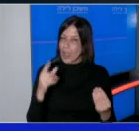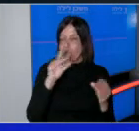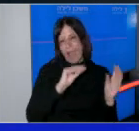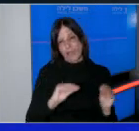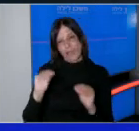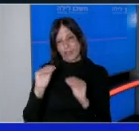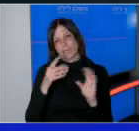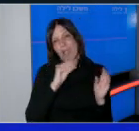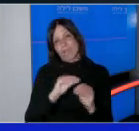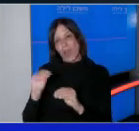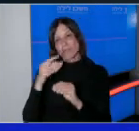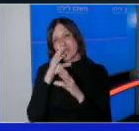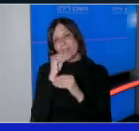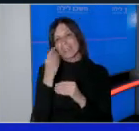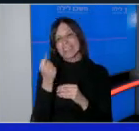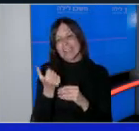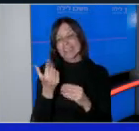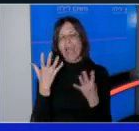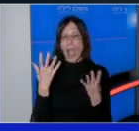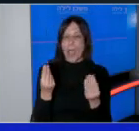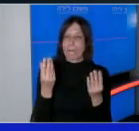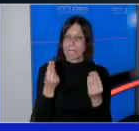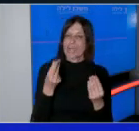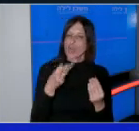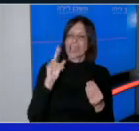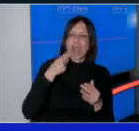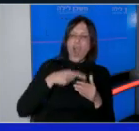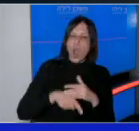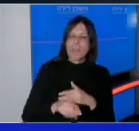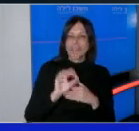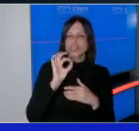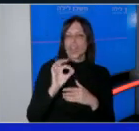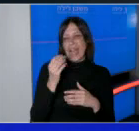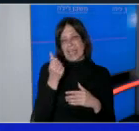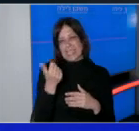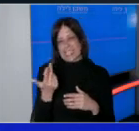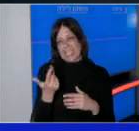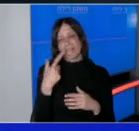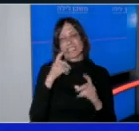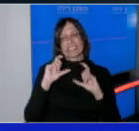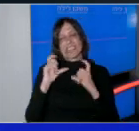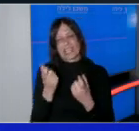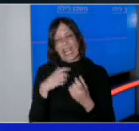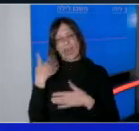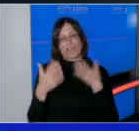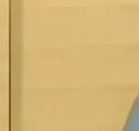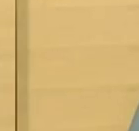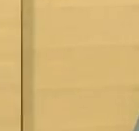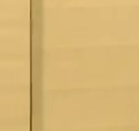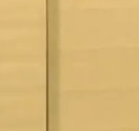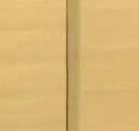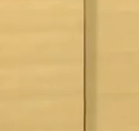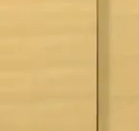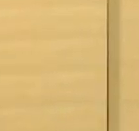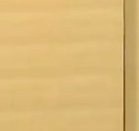תזוזו מעברון, ואנחנו הולכים לדבר קצת על הרבה יותר לעומק של העניין של הכסף והסגר והבלגן.